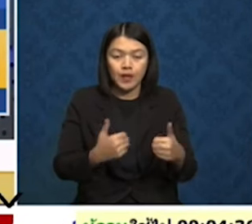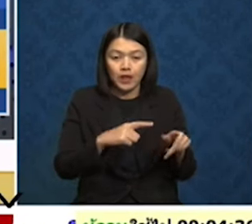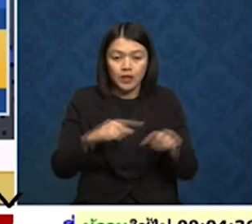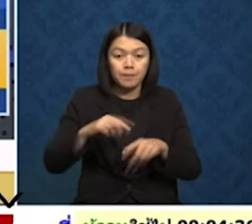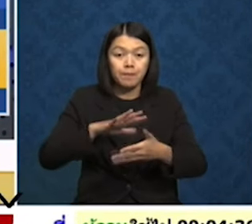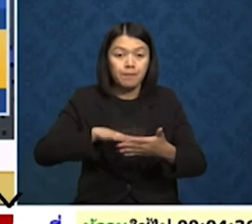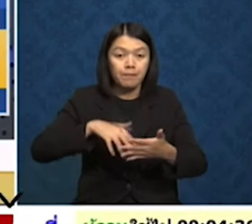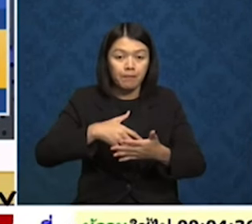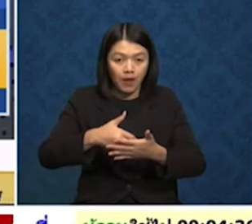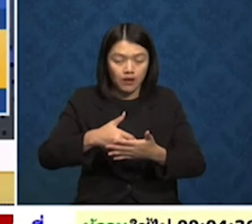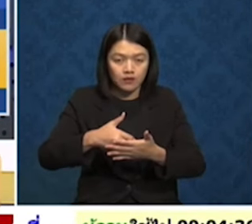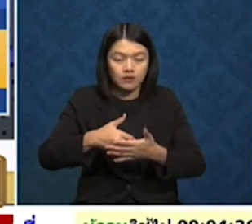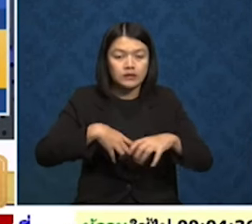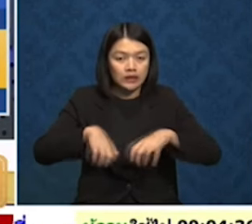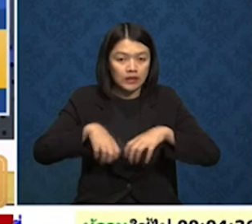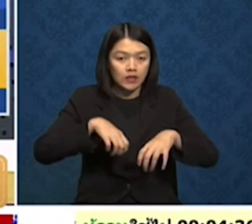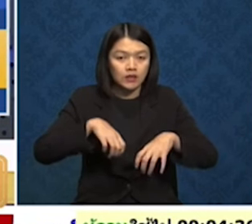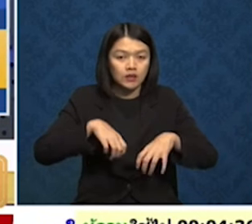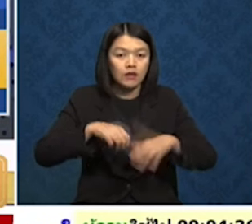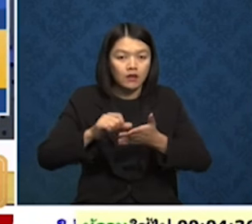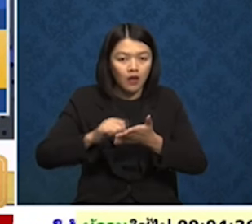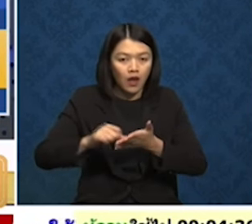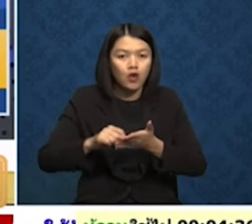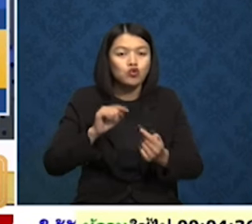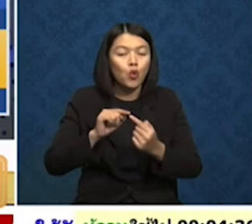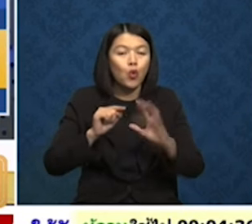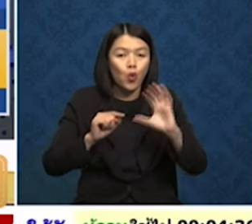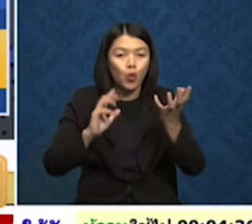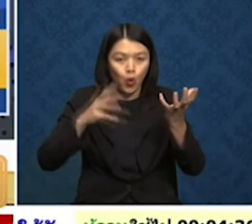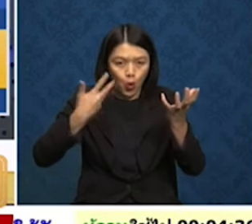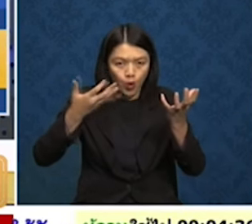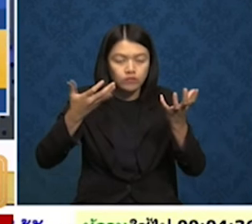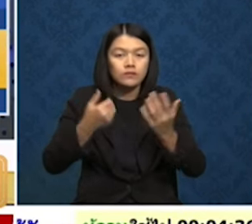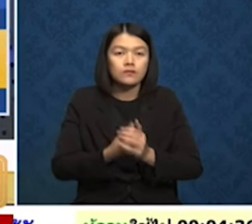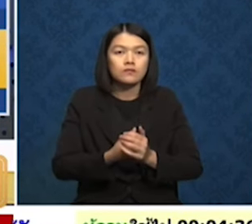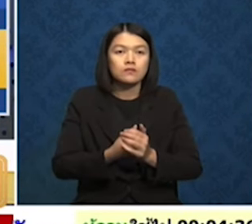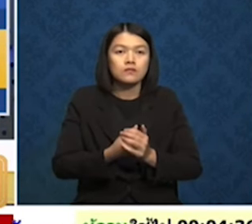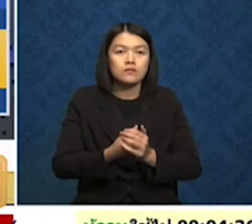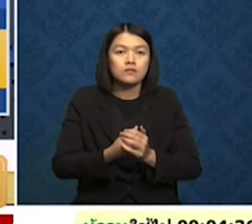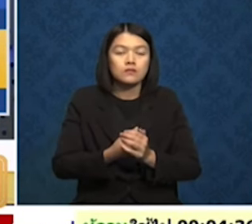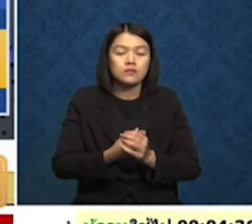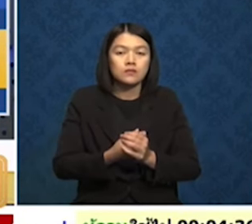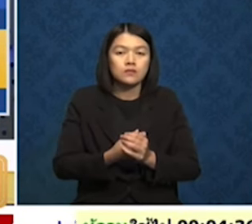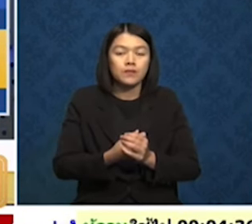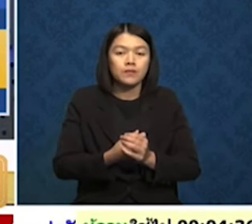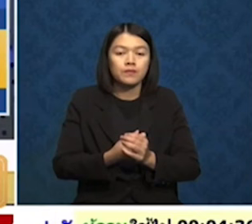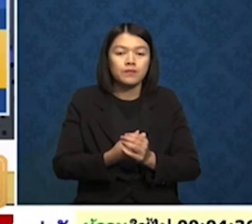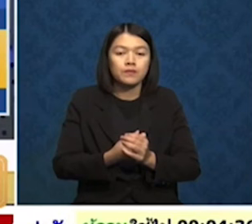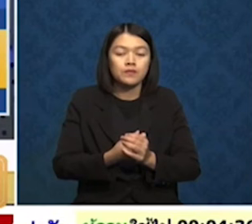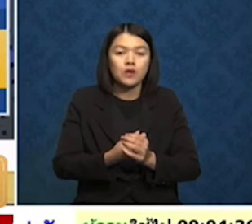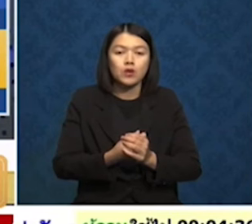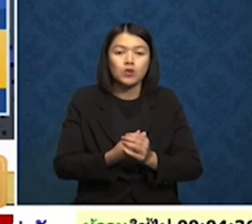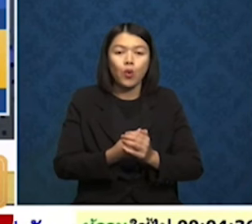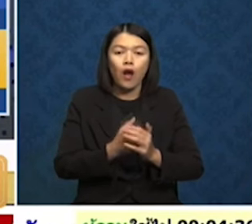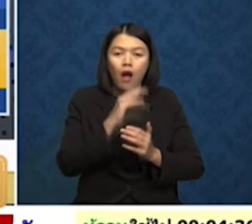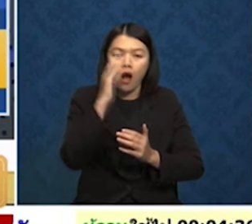นการลองรับการเข้าสู่เพรวาโลกร้อนการเข้าสู่เพรว่า Climate Change ซึ่